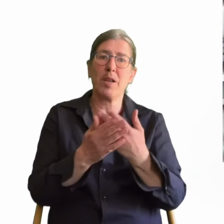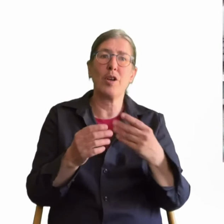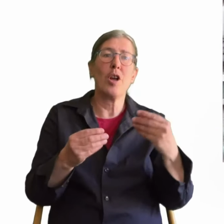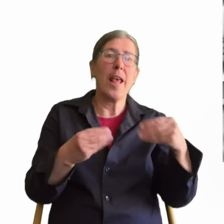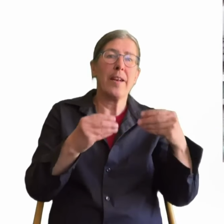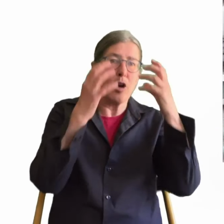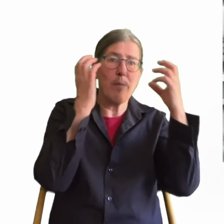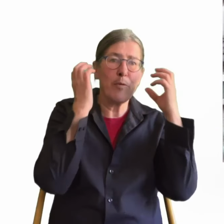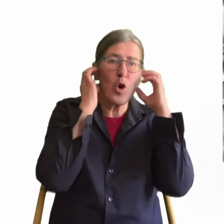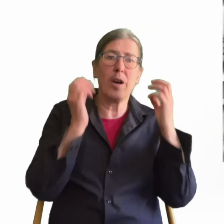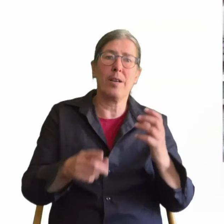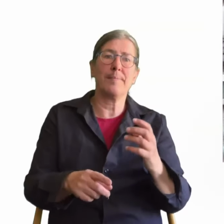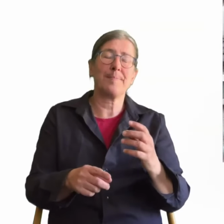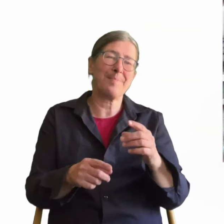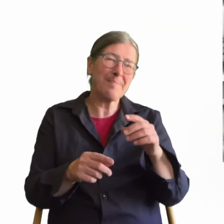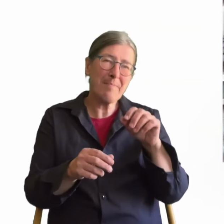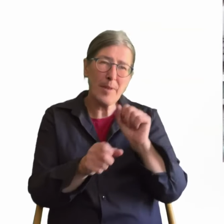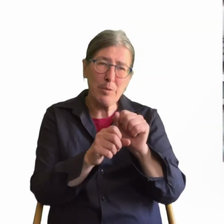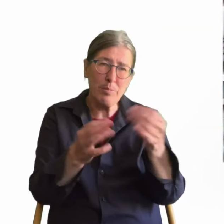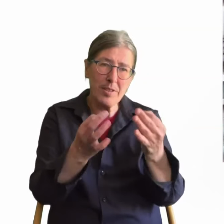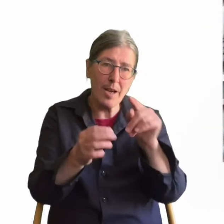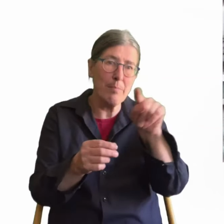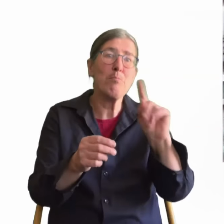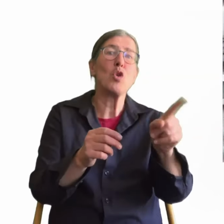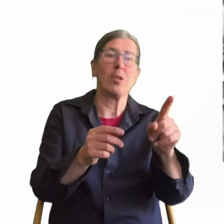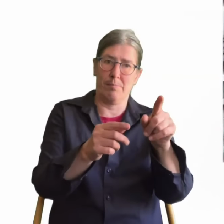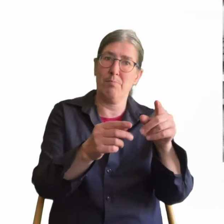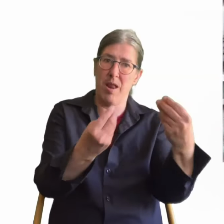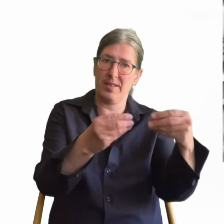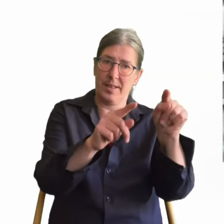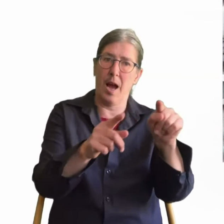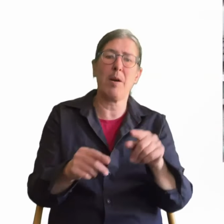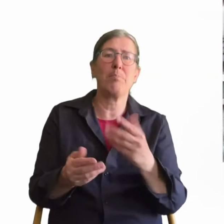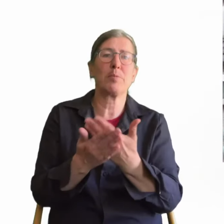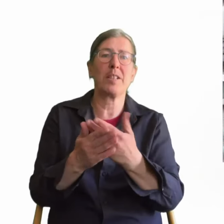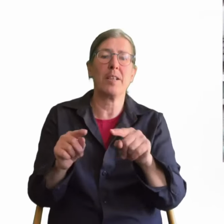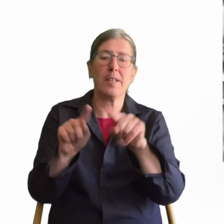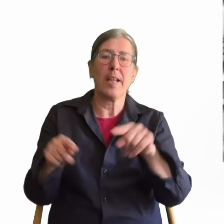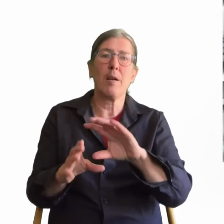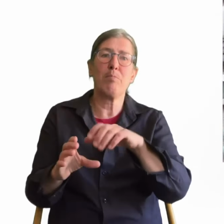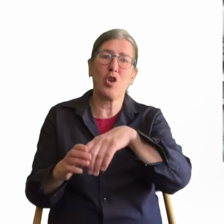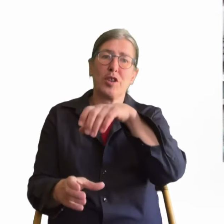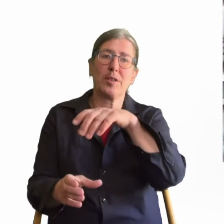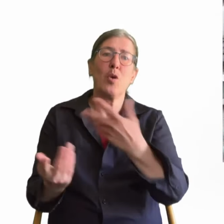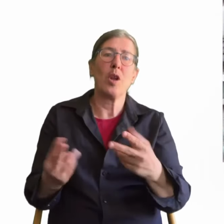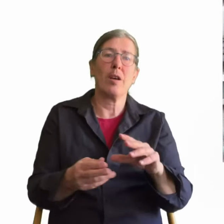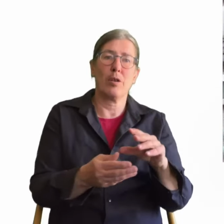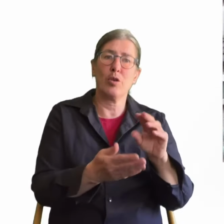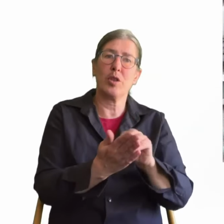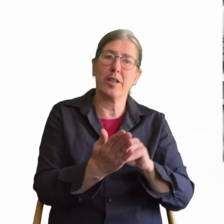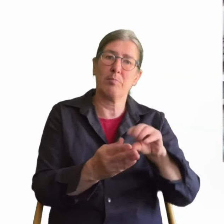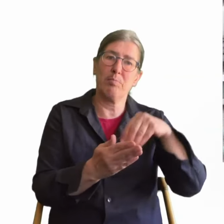Beispiel Kopfhörer aus Leder machen. Bestimmte Dinge muss man aus Plastik machen, aber man kann Zettelboxen oder